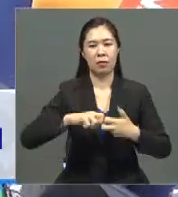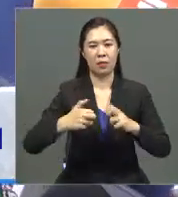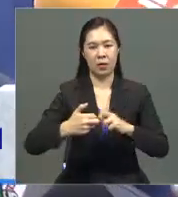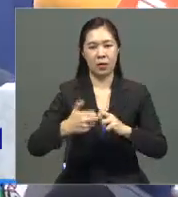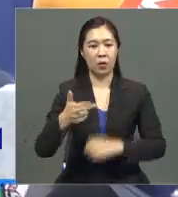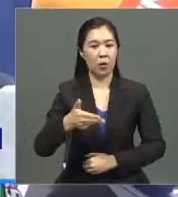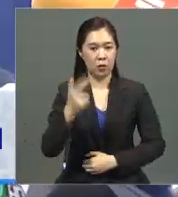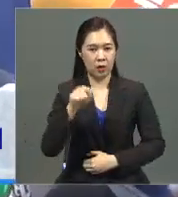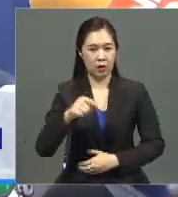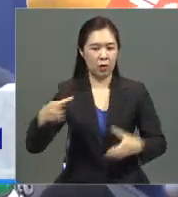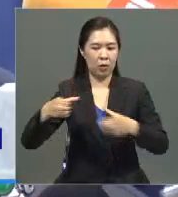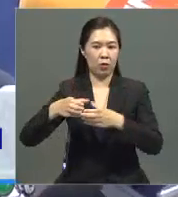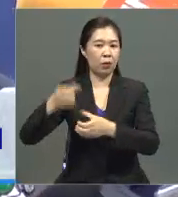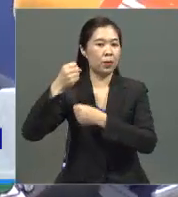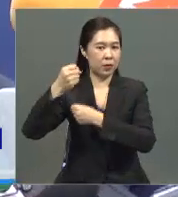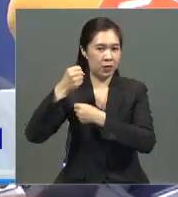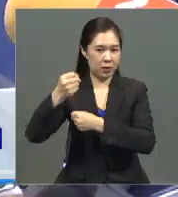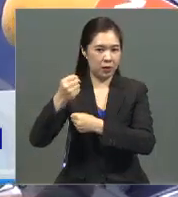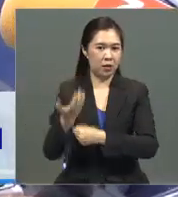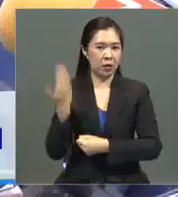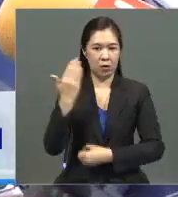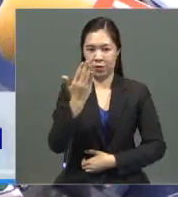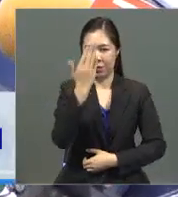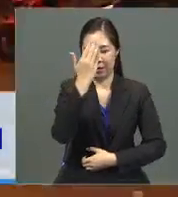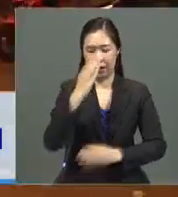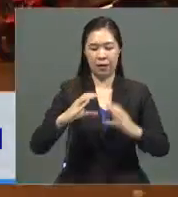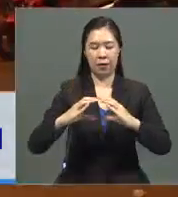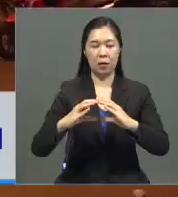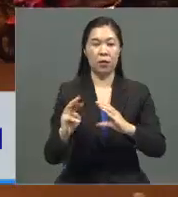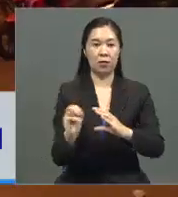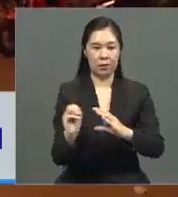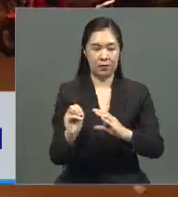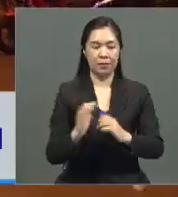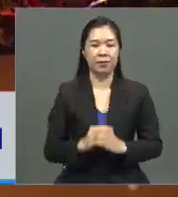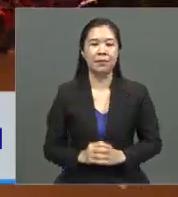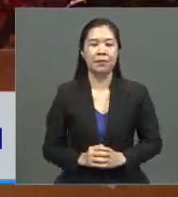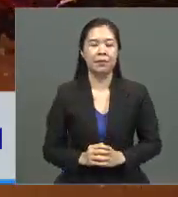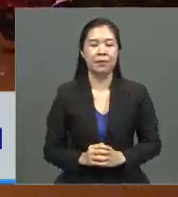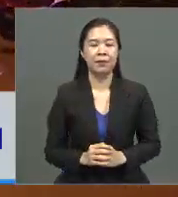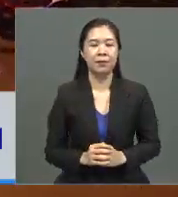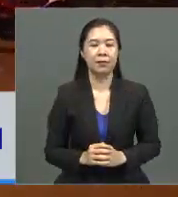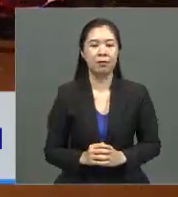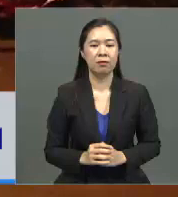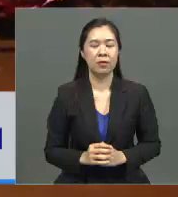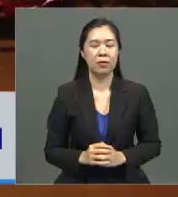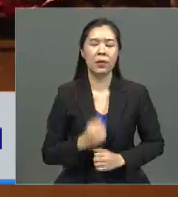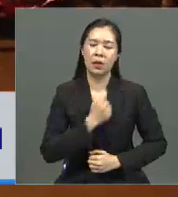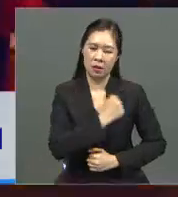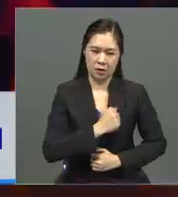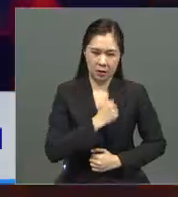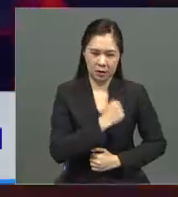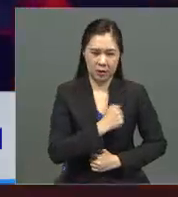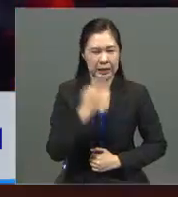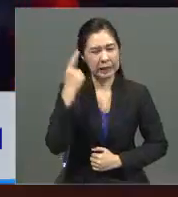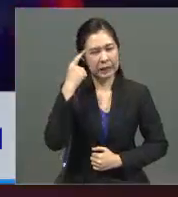นุมยุติลงเนี่ยของกลุ่มราษฎรที่บริเวณหน้า SCB สำนักงานใหญ่นะครับท่านนายกบอกนะครับว่าเป็นเรื่องที่น่าเสียใจครับ